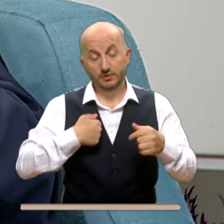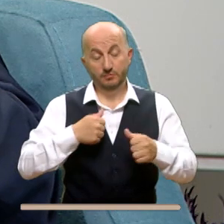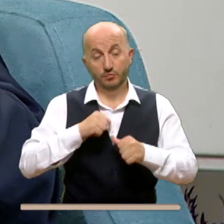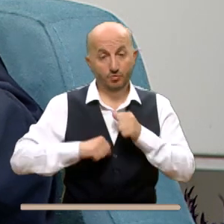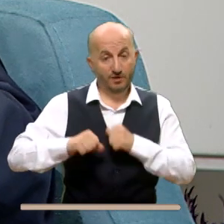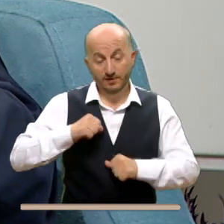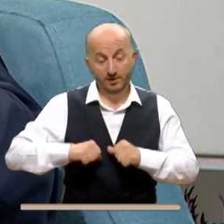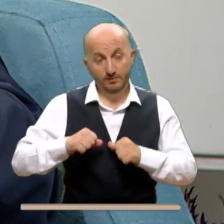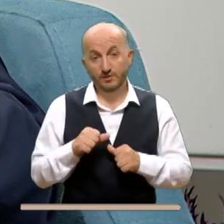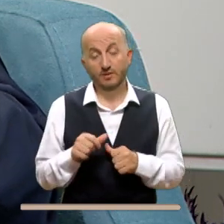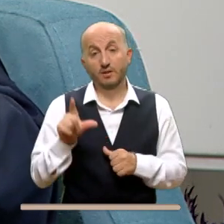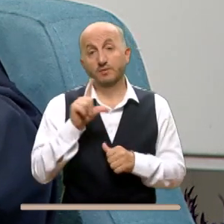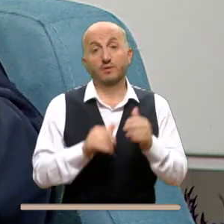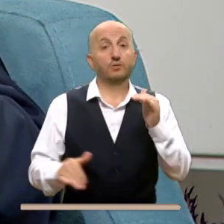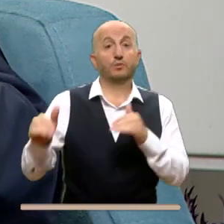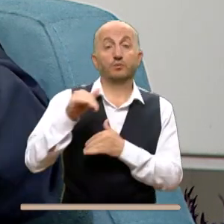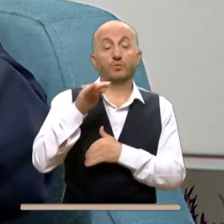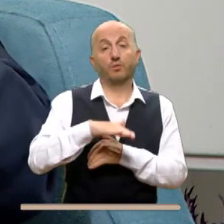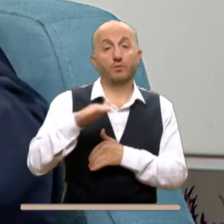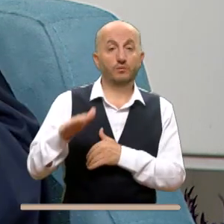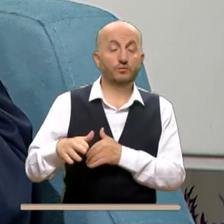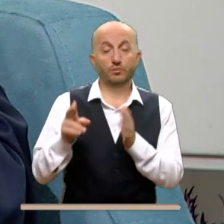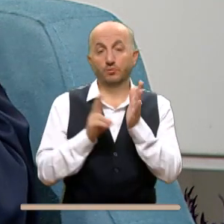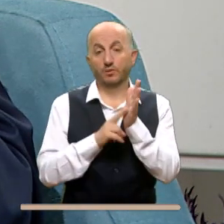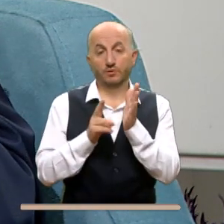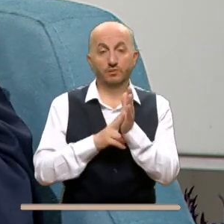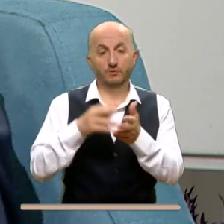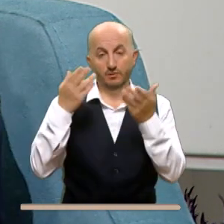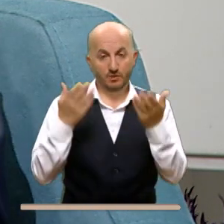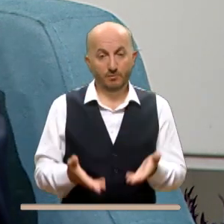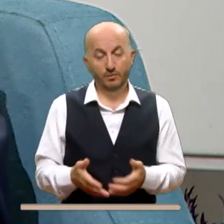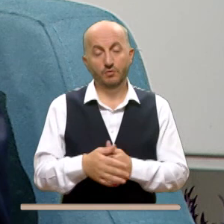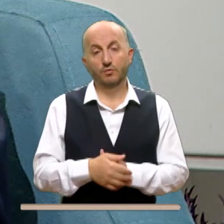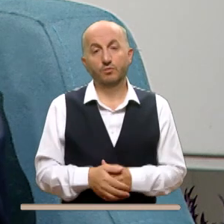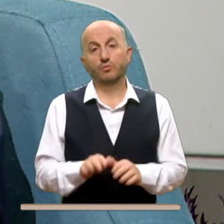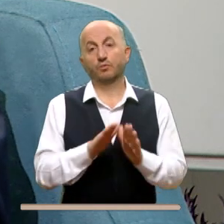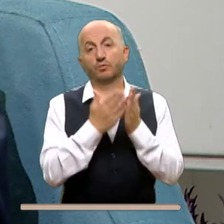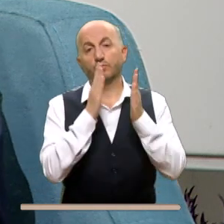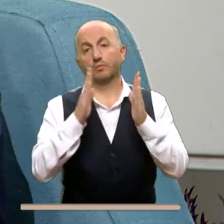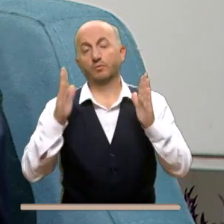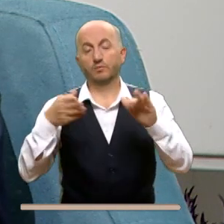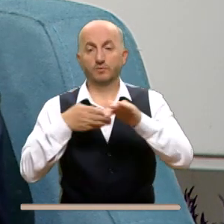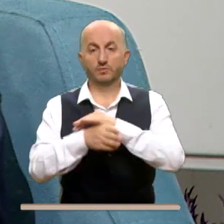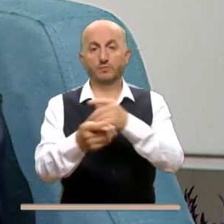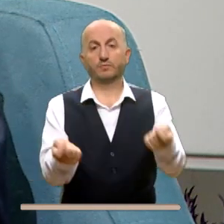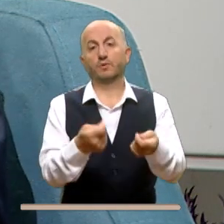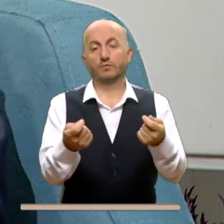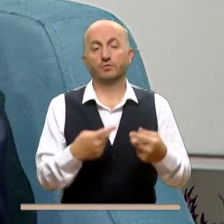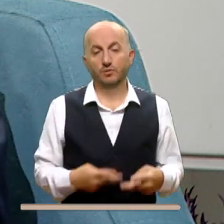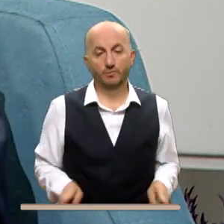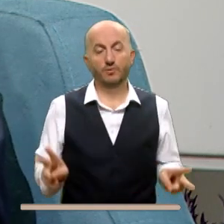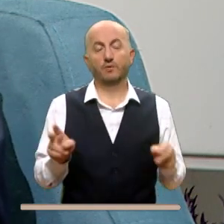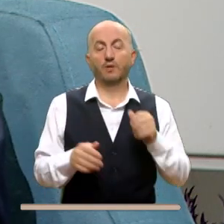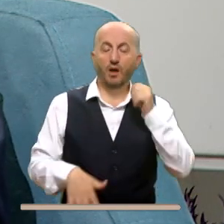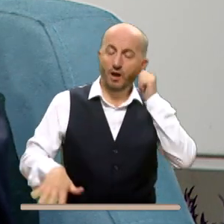üniversitemizin lisans üstü öğrencileri olması da biz üyelikle kabul ediyoruz. Kütüphanemize gelip üye kartıyla girip çalışabiliyorlar. Herkese kapısı